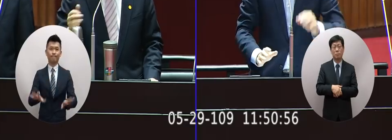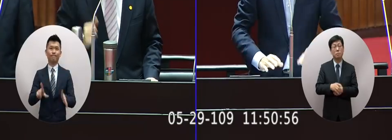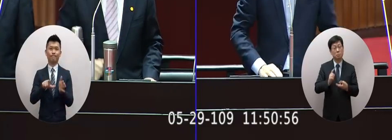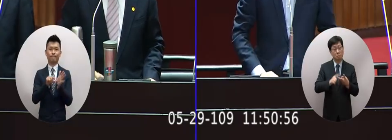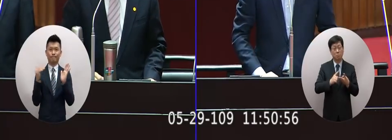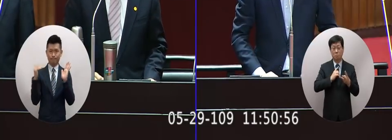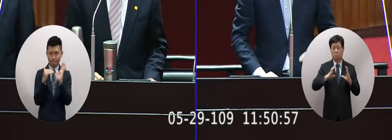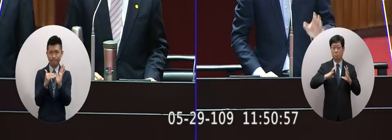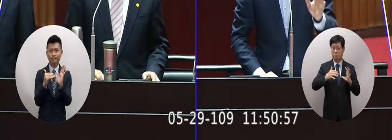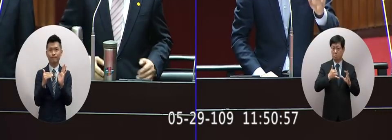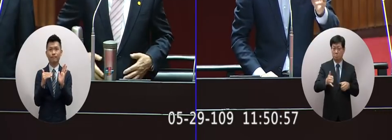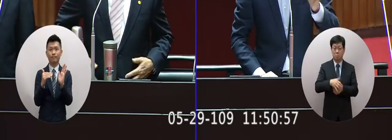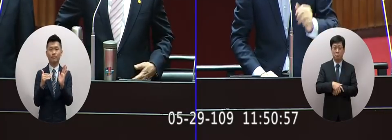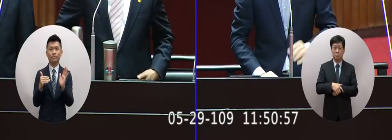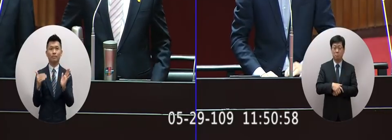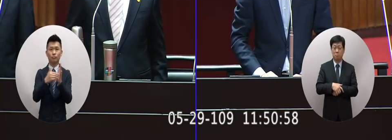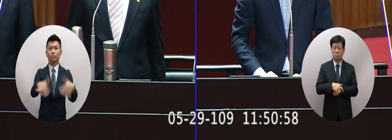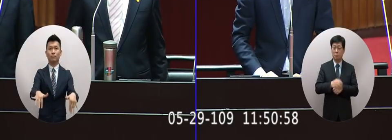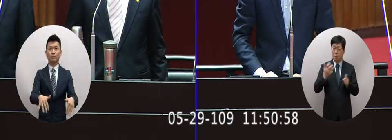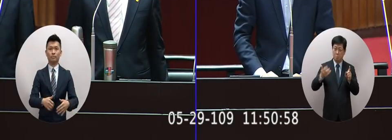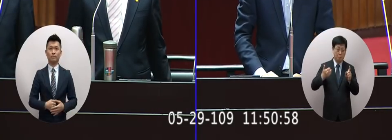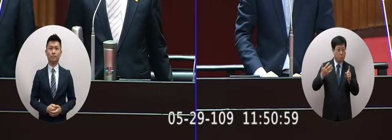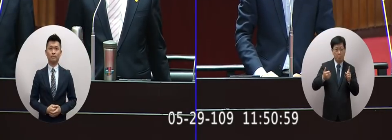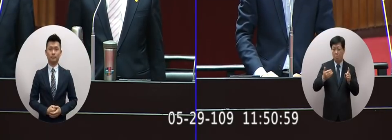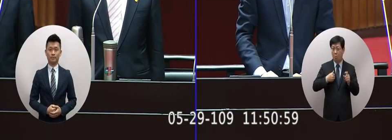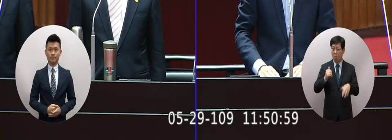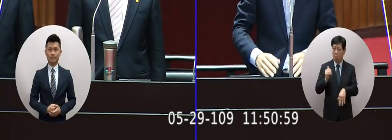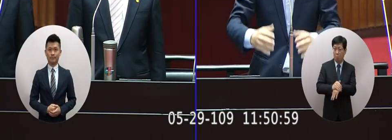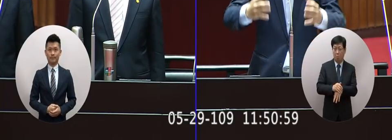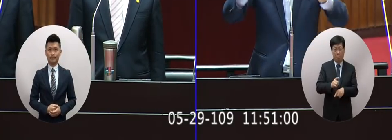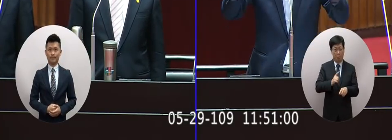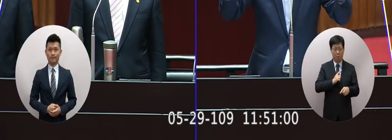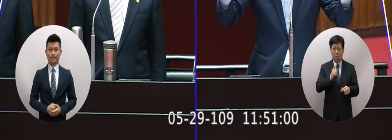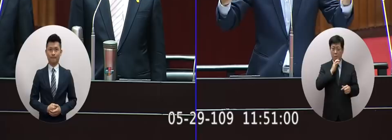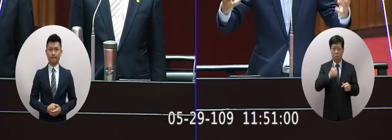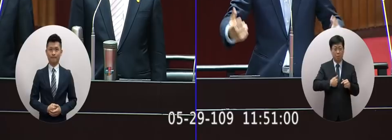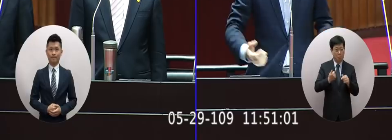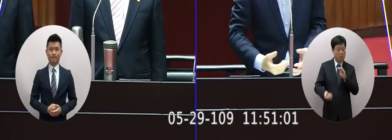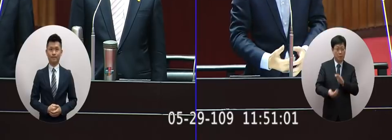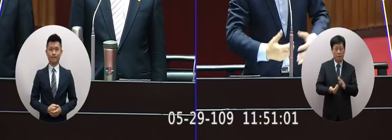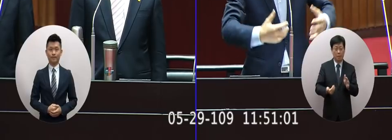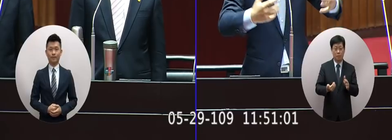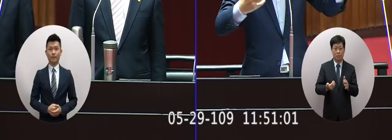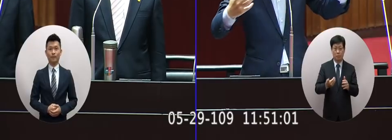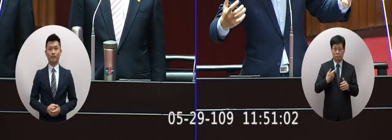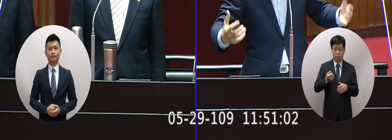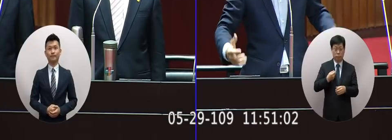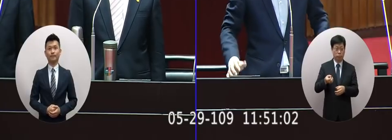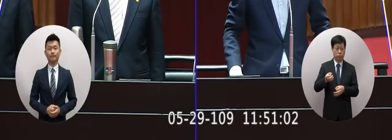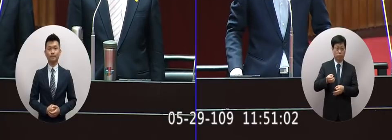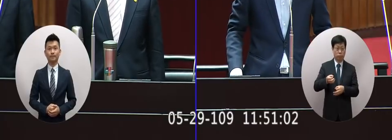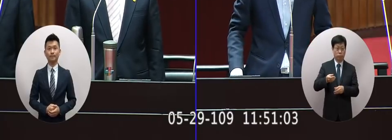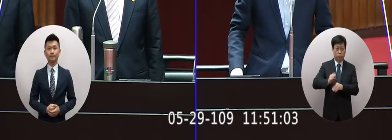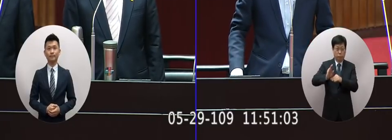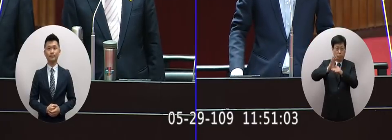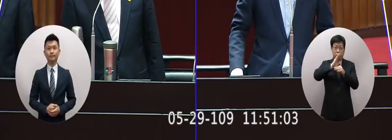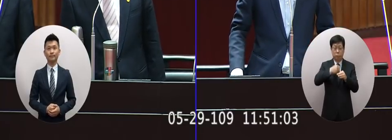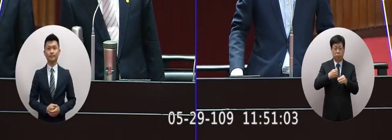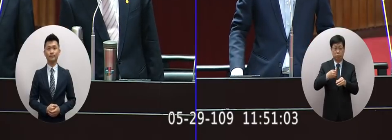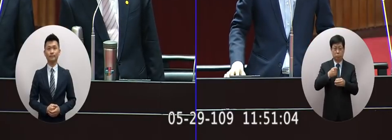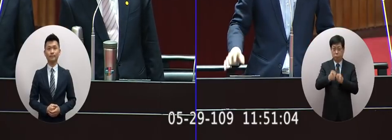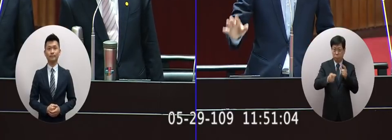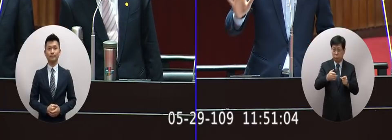不到说的时候， 讲的头头是道，讲的天花乱坠，加成的消费效